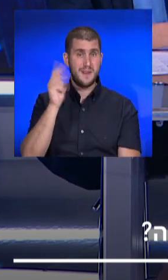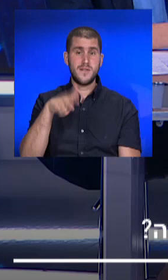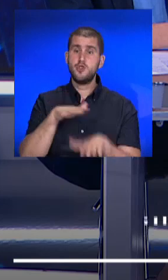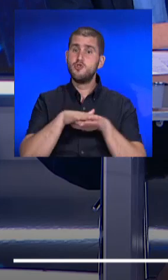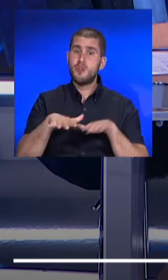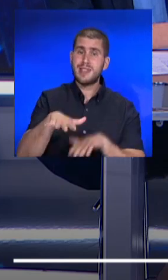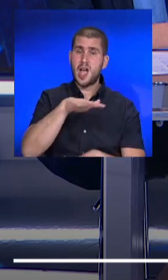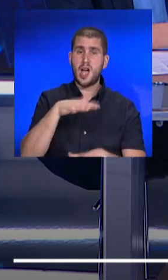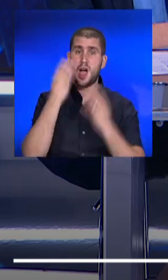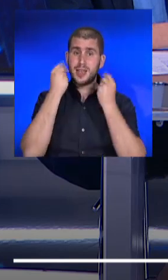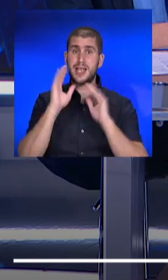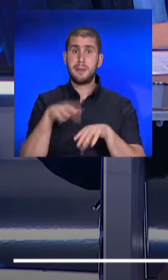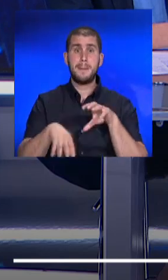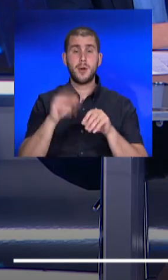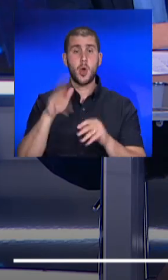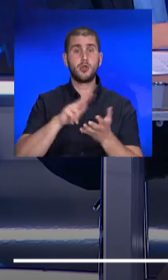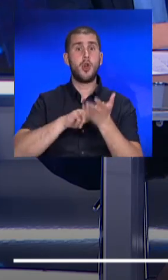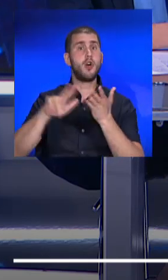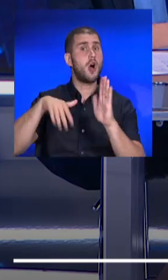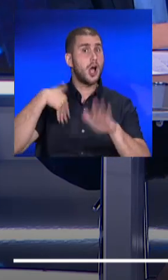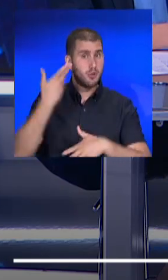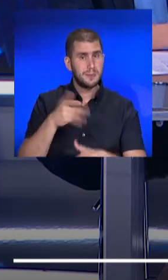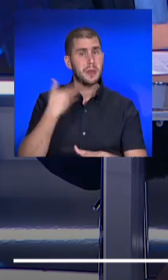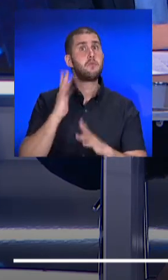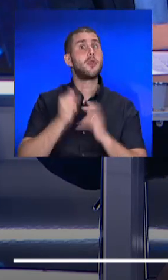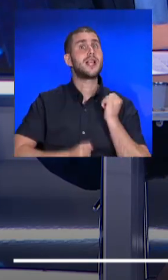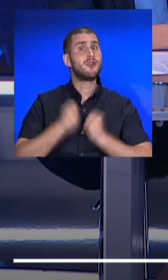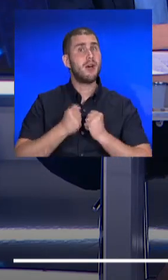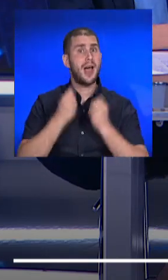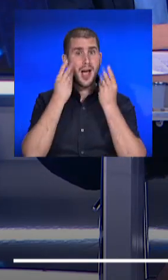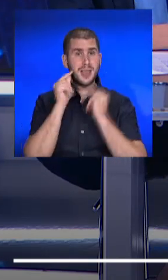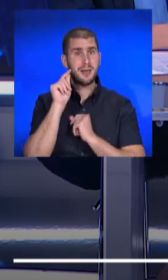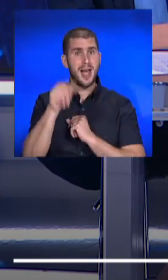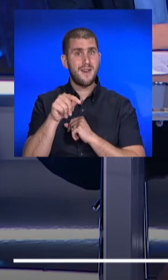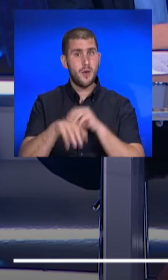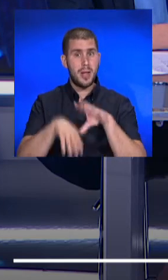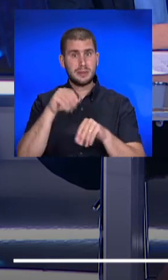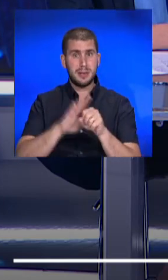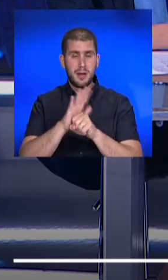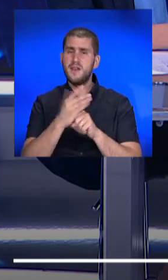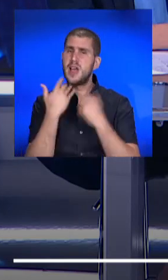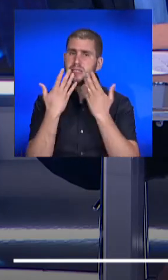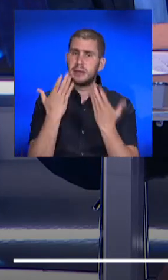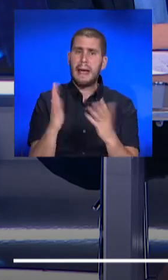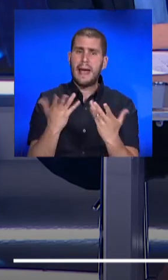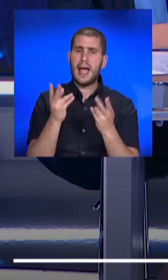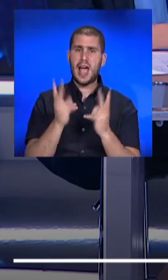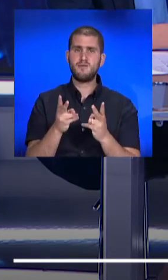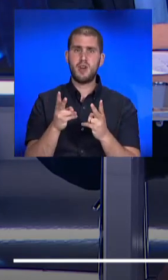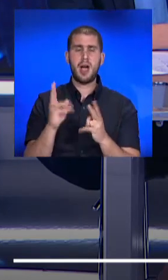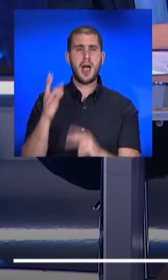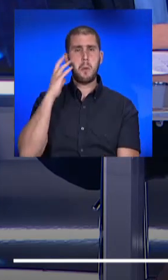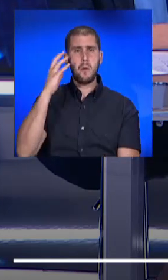החרדי. אם נלך לבחירות עוד שלושה חודשים, יהיה מאוד קשה לחרדים לבוא למצביעים שלהם ולהסביר איך הם אפשרו לגמזו,